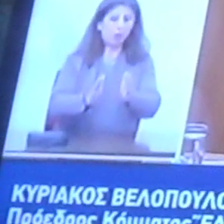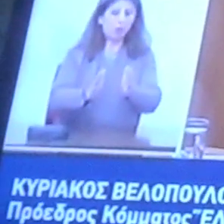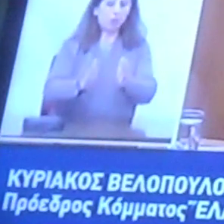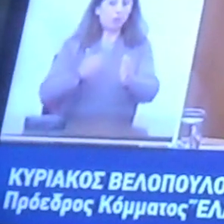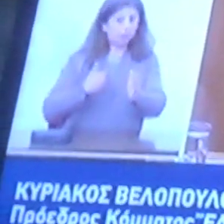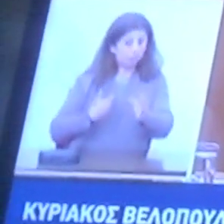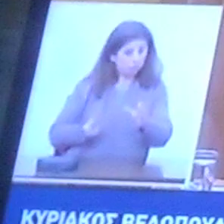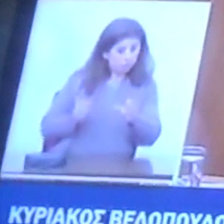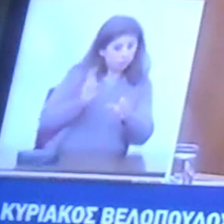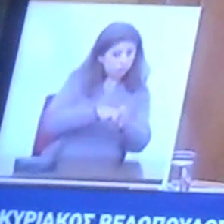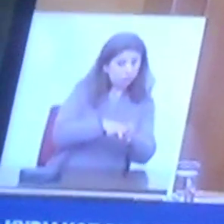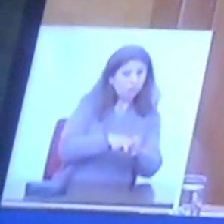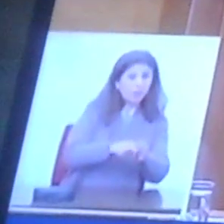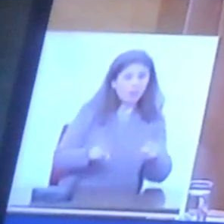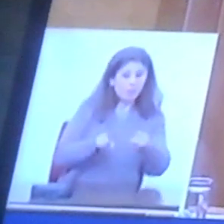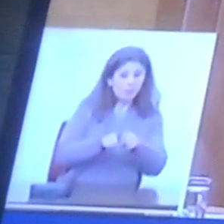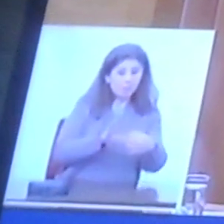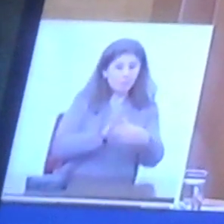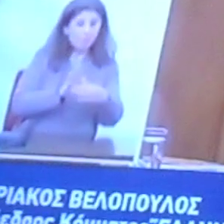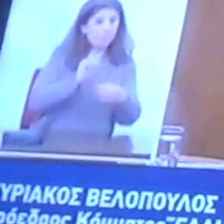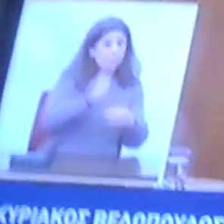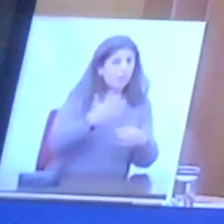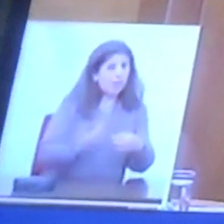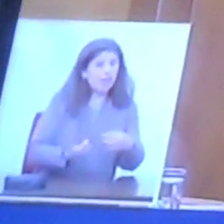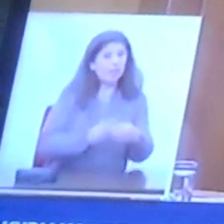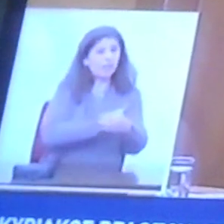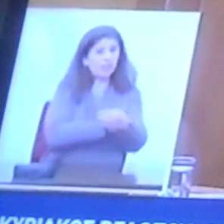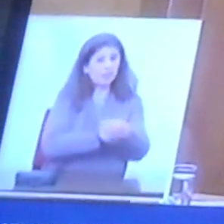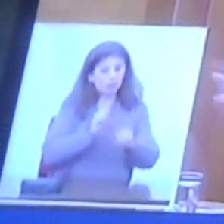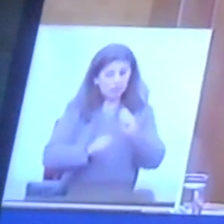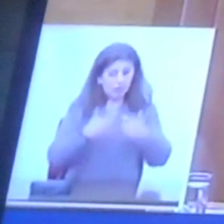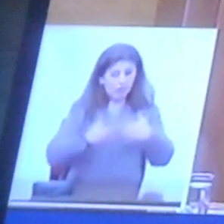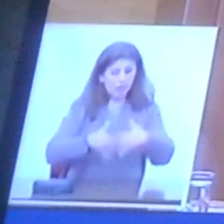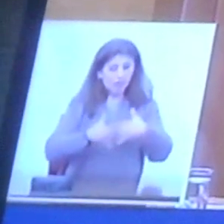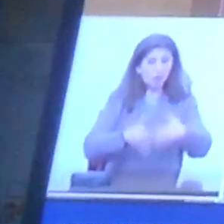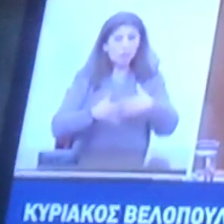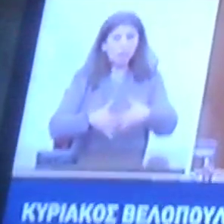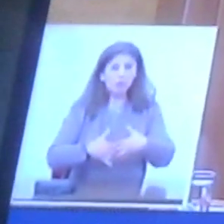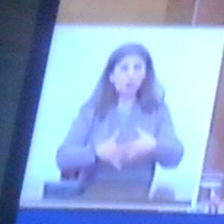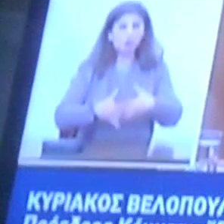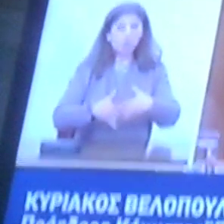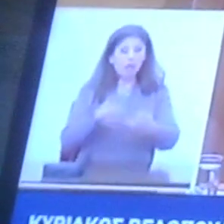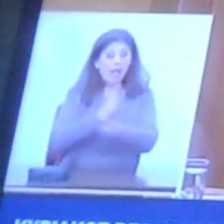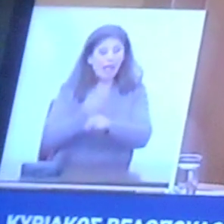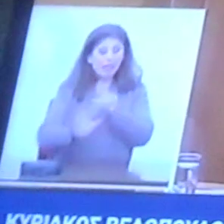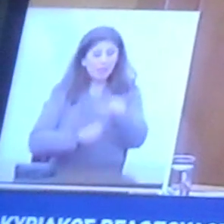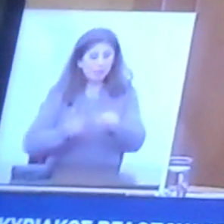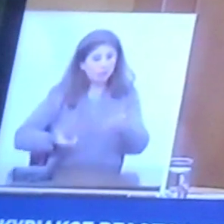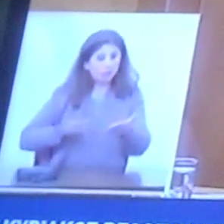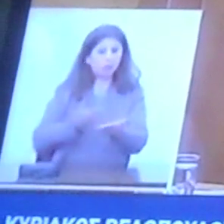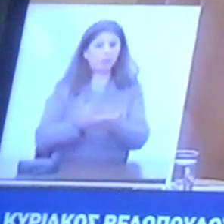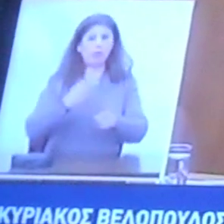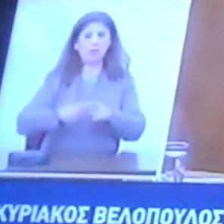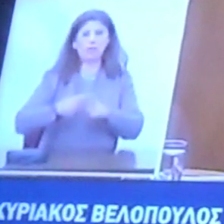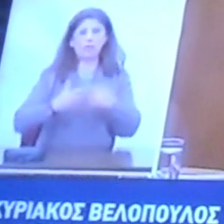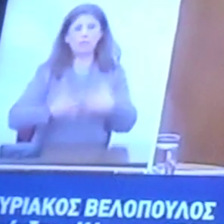Χώρες που κάνουν συνέργειες για να έχουν και οι ίδιες δυνατότητα να βγάλουν εξοπλιστικά και να βγάλουν κάποια ανταλλακτικά. Πρόταση για την ελληνική βιομηχανία. Την